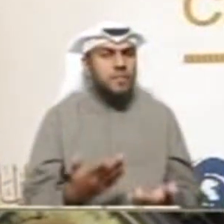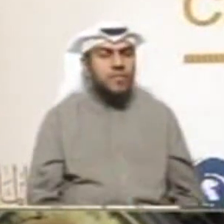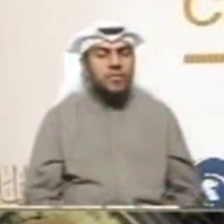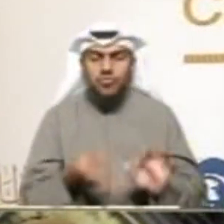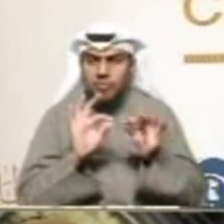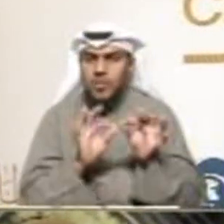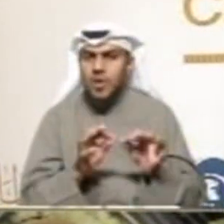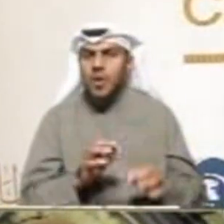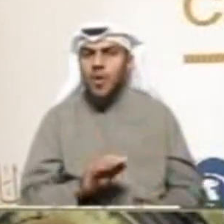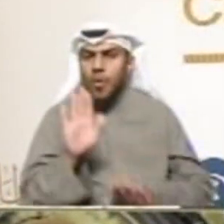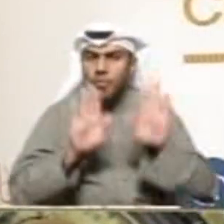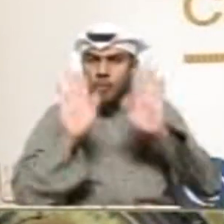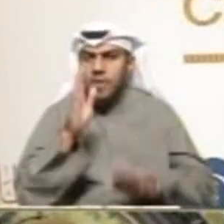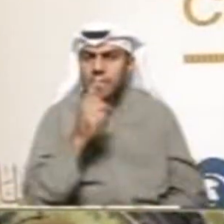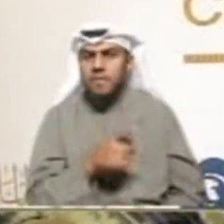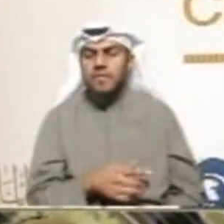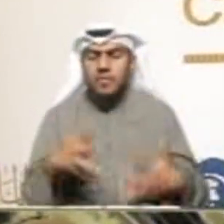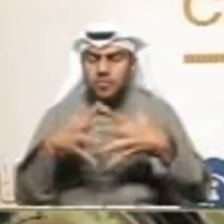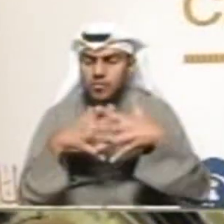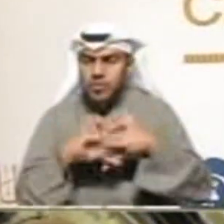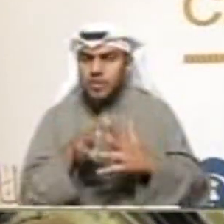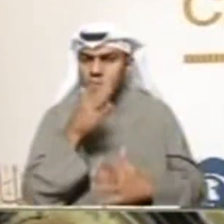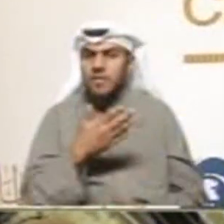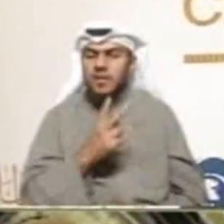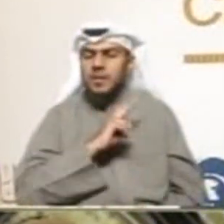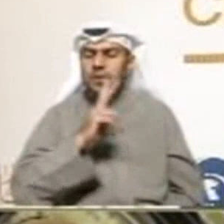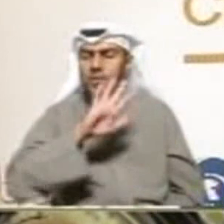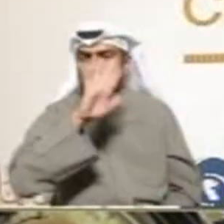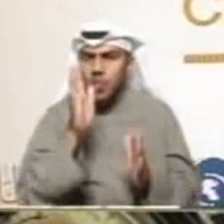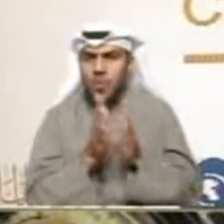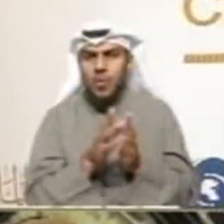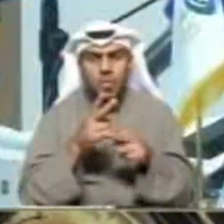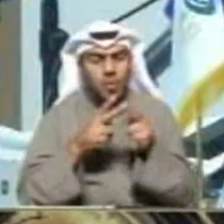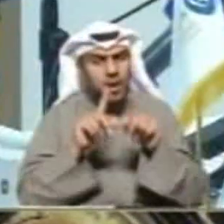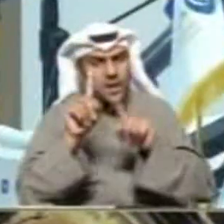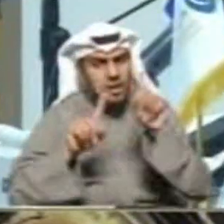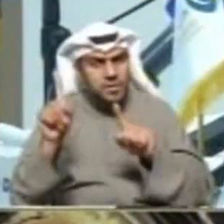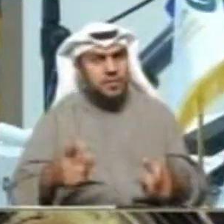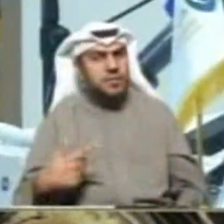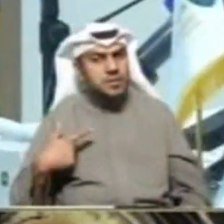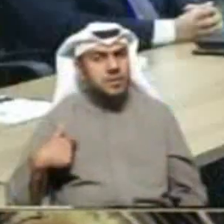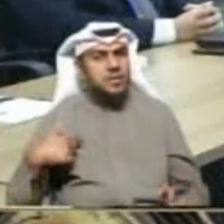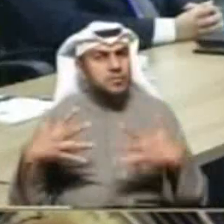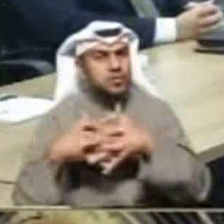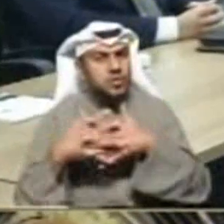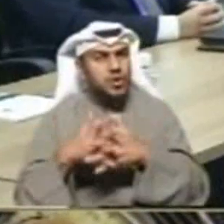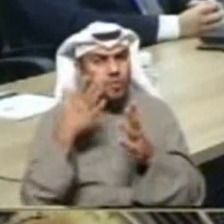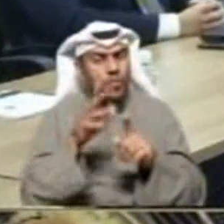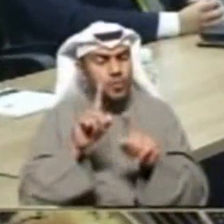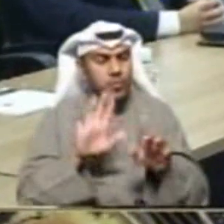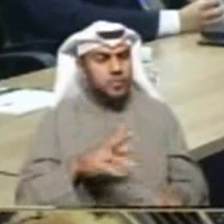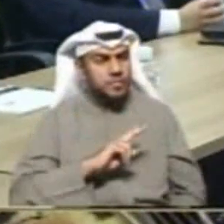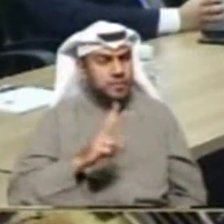خاصة بإفصاح الشركات المدرجة في بورصة الكويت. نظام إفصاح